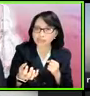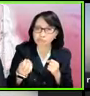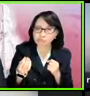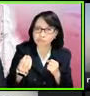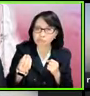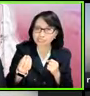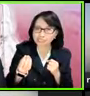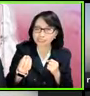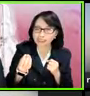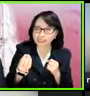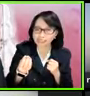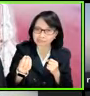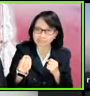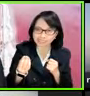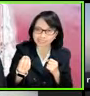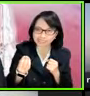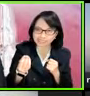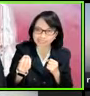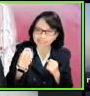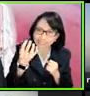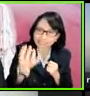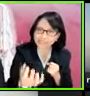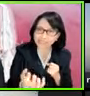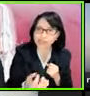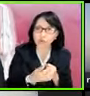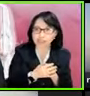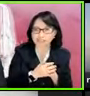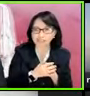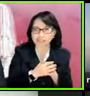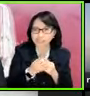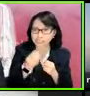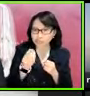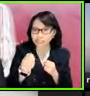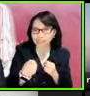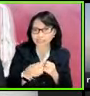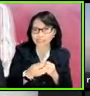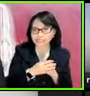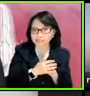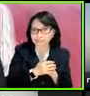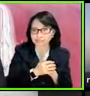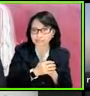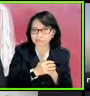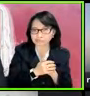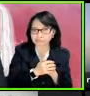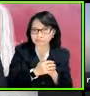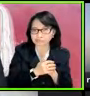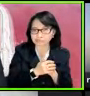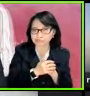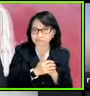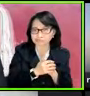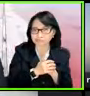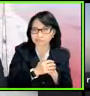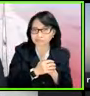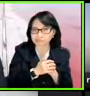yang membuat kita ini menjadi Hai istimewa di dunia ini